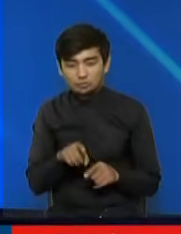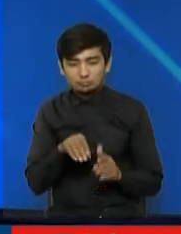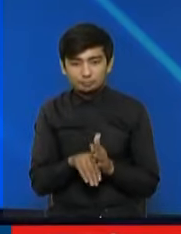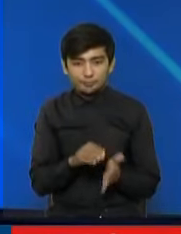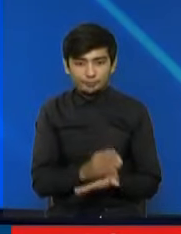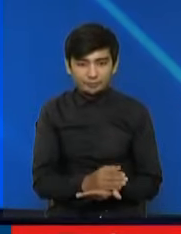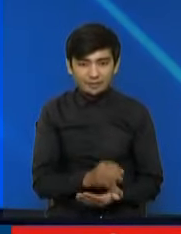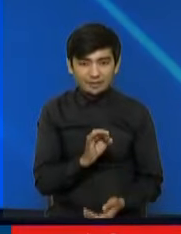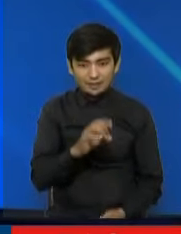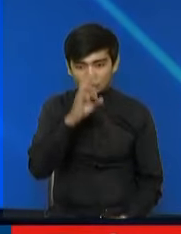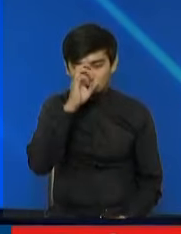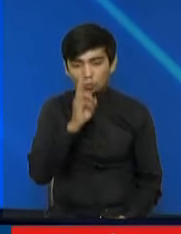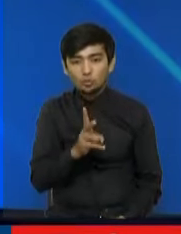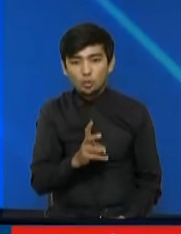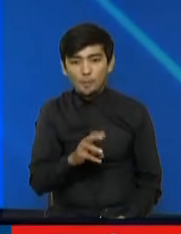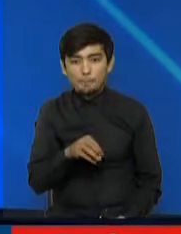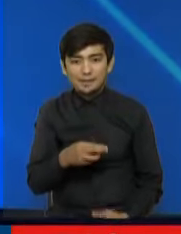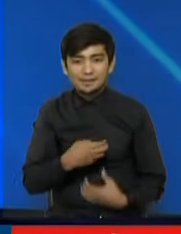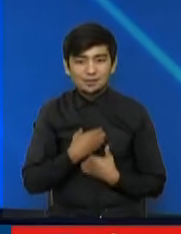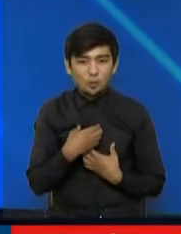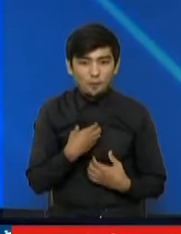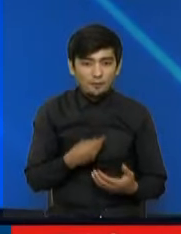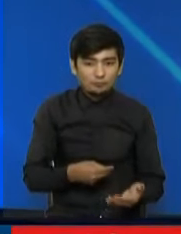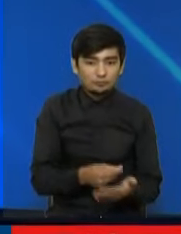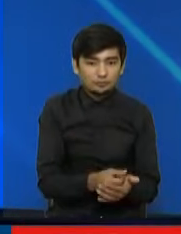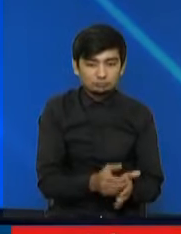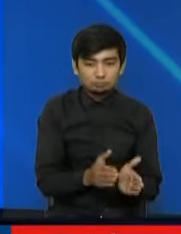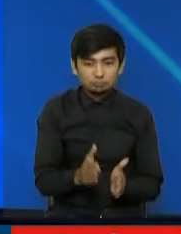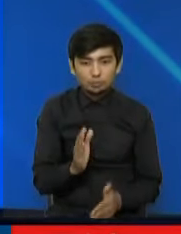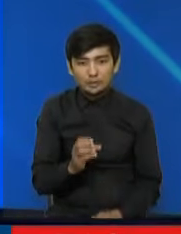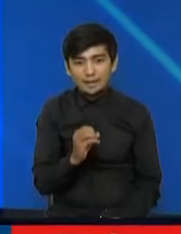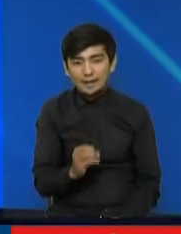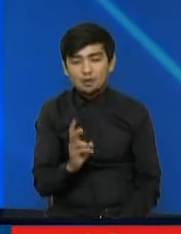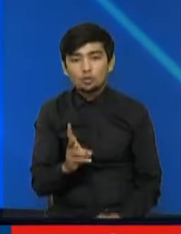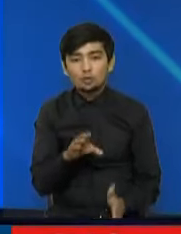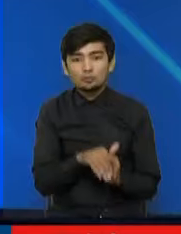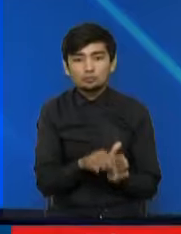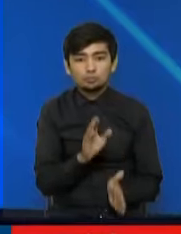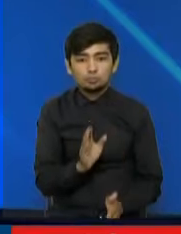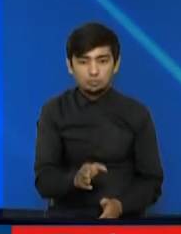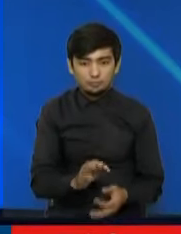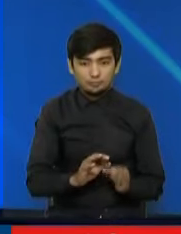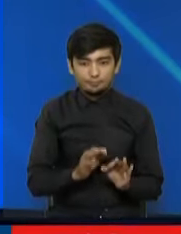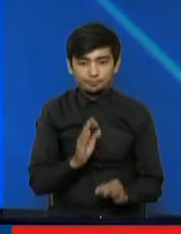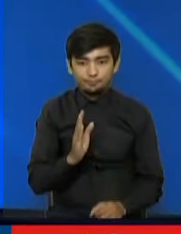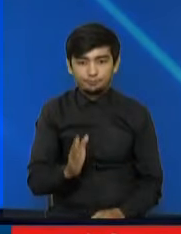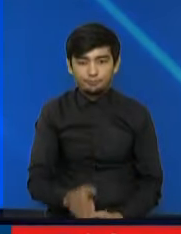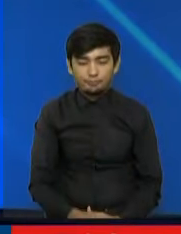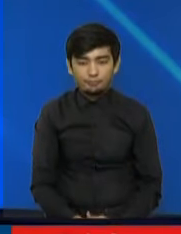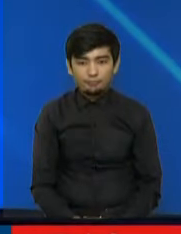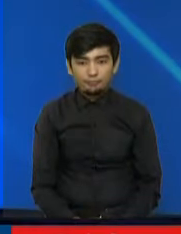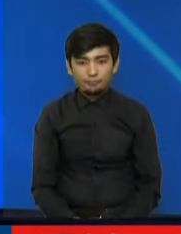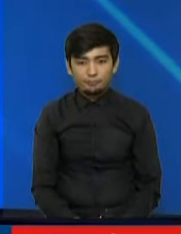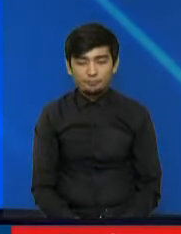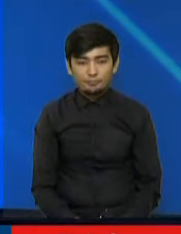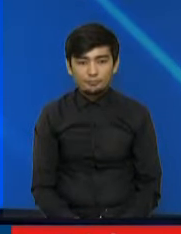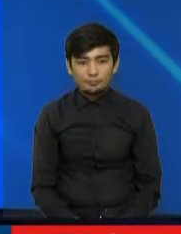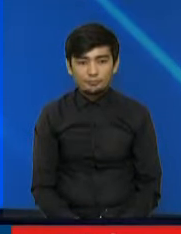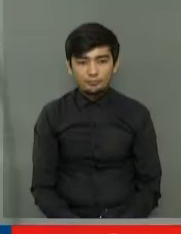мемлекет кімдердің сақтандыру жарналарын төлейді? Е санатына кімдер кіреді? Диана Тұрлыбектің материалына назар